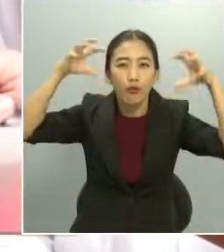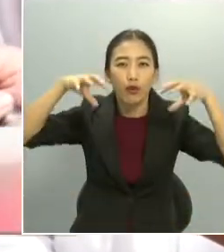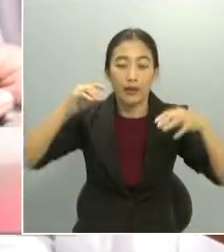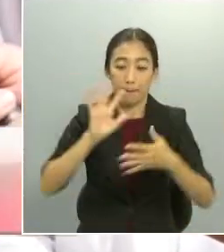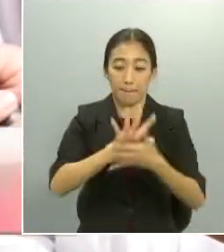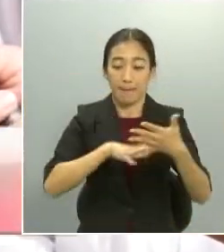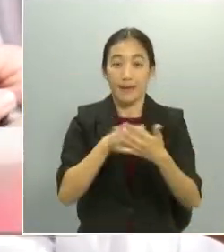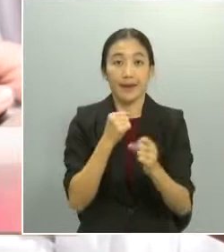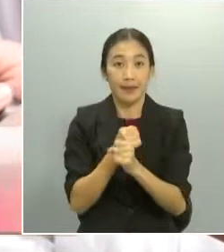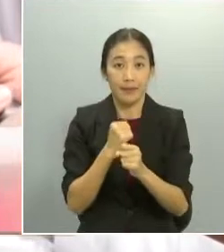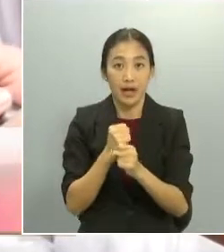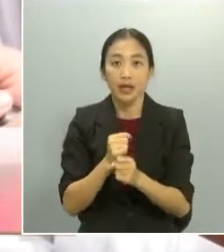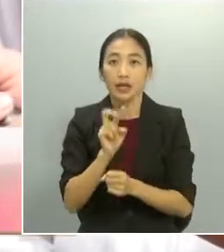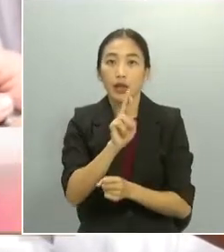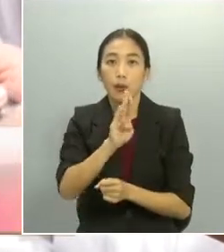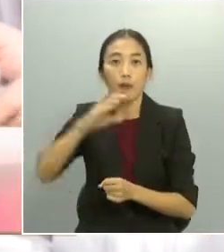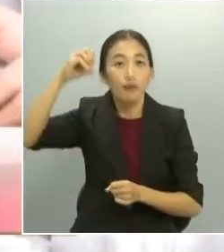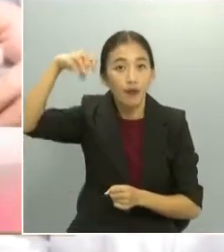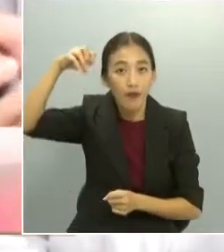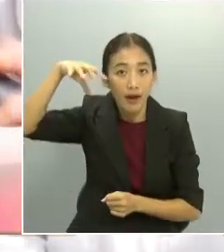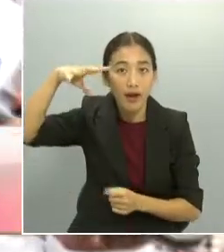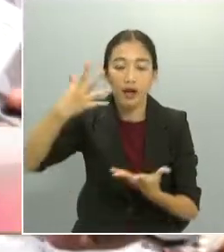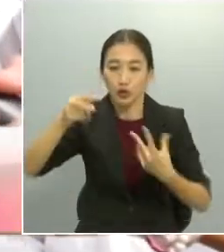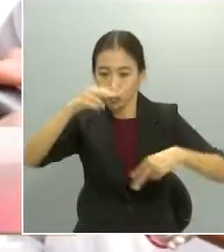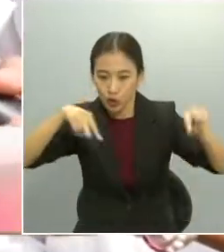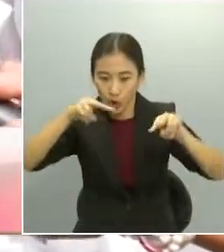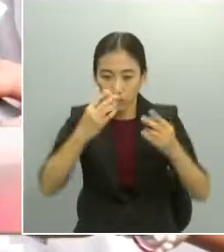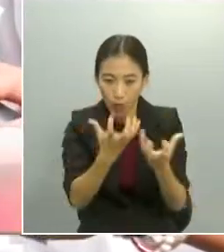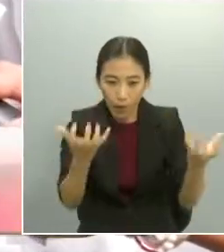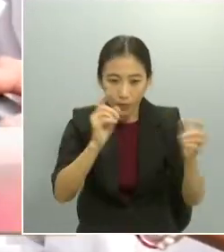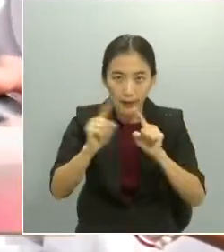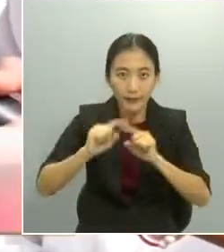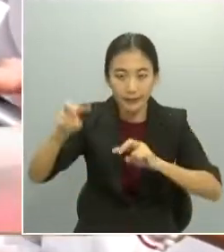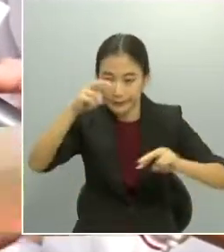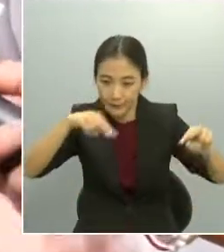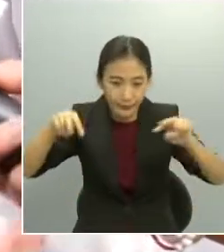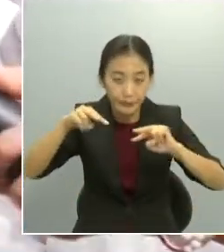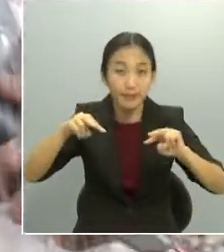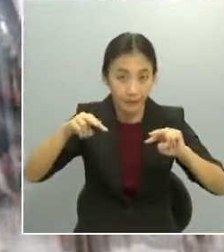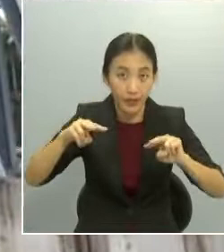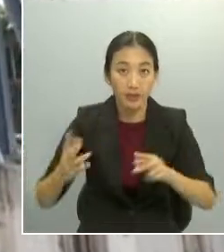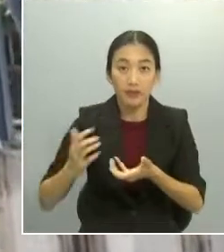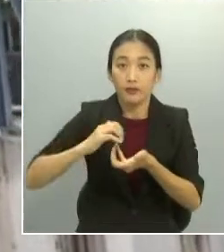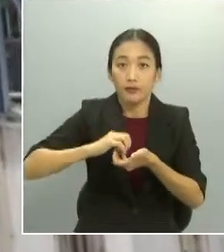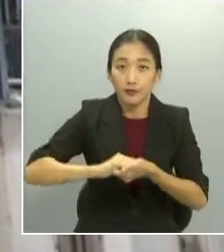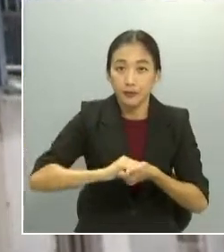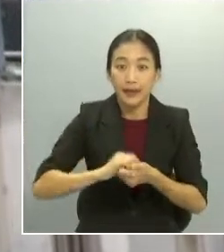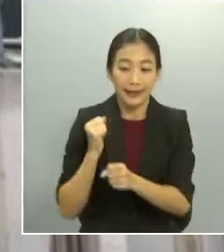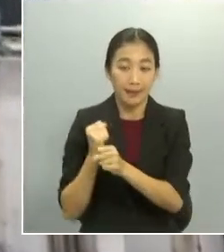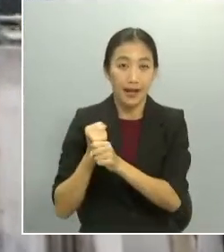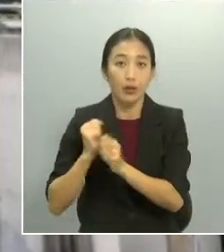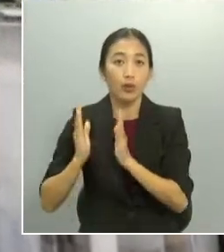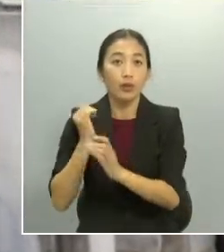นะครับตรวจสอบระบบไฟฟ้าดูความเรียบร้อยของอุปกรณ์นะครับแล้วก็ร่วมมือกับทางเจ้าหน้าที่ของ